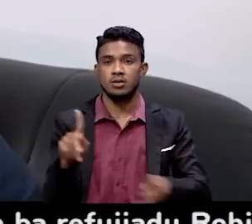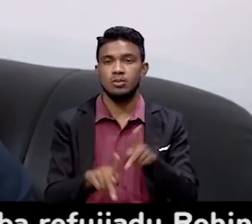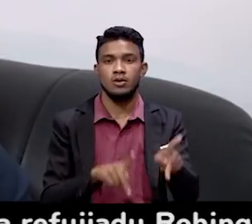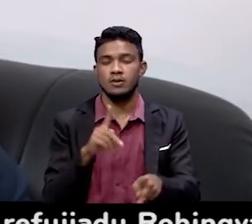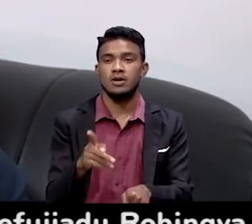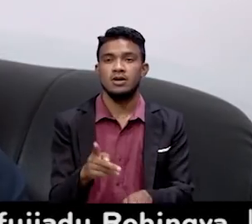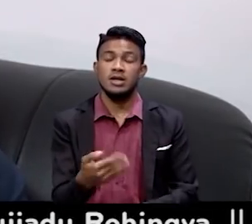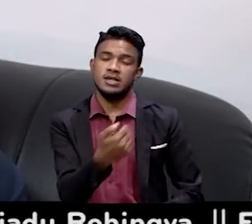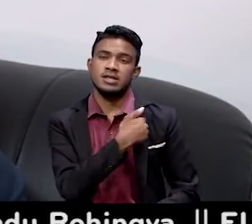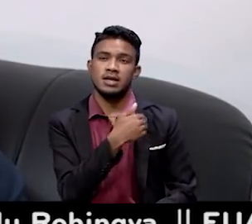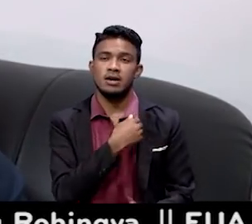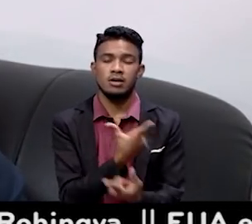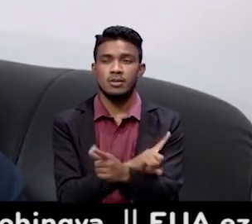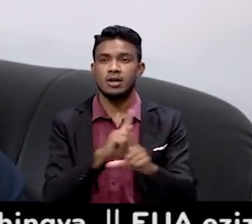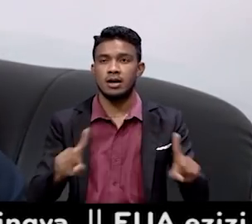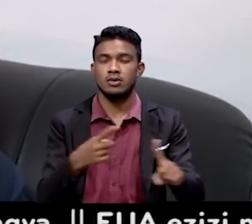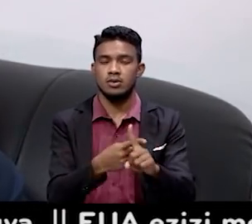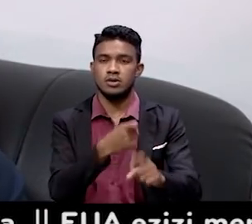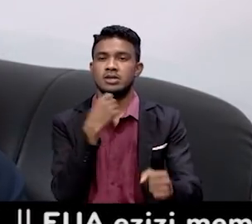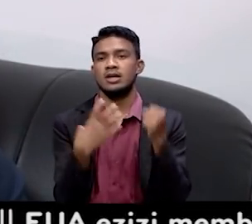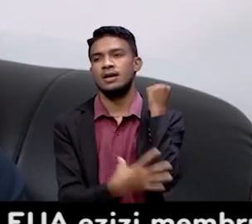se sidau libertado husi kiak